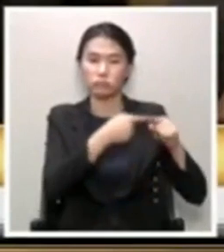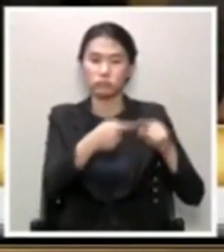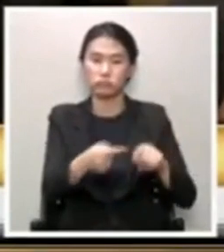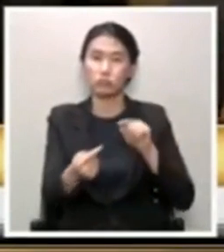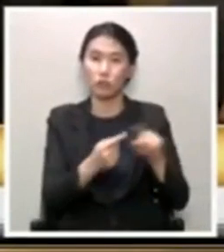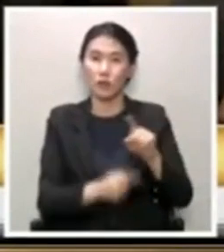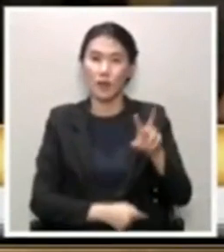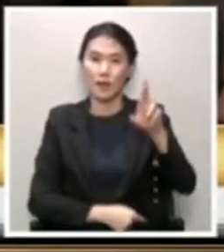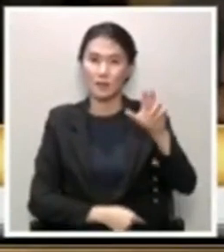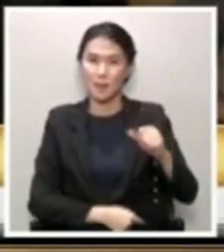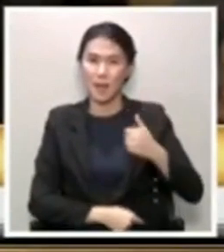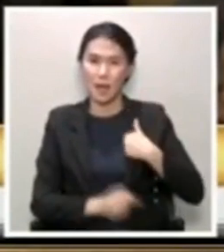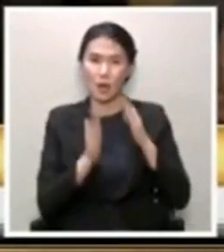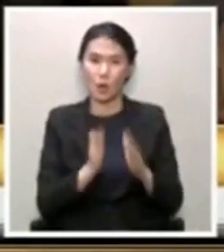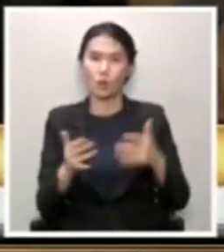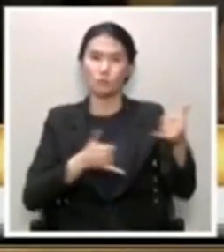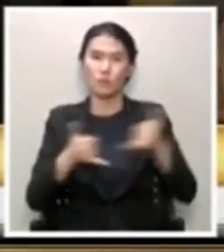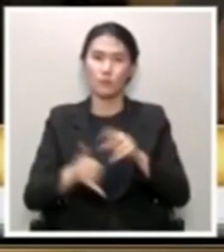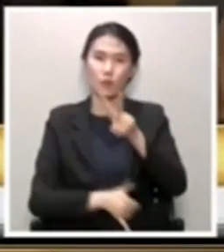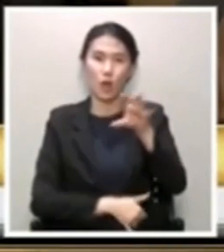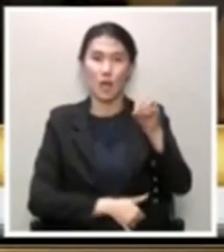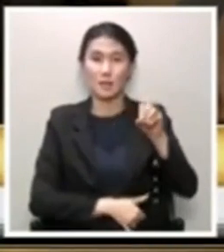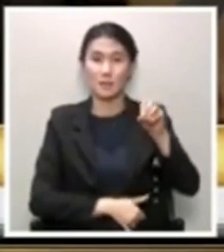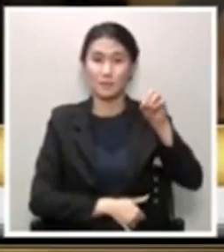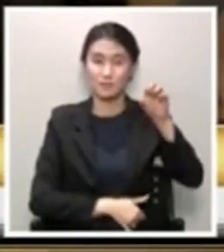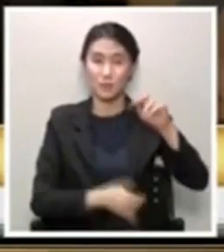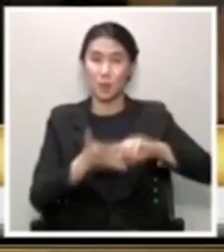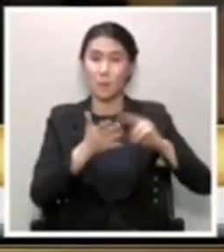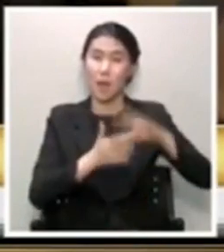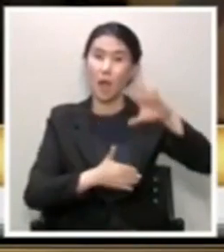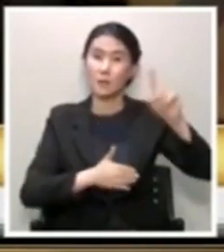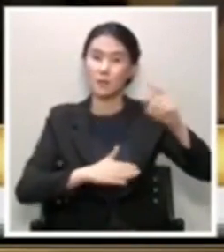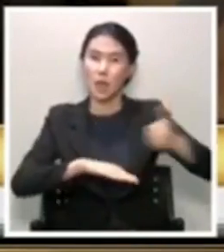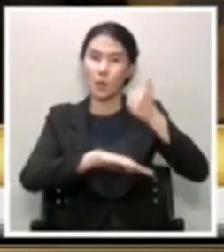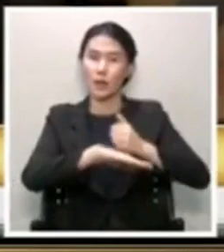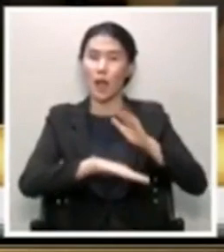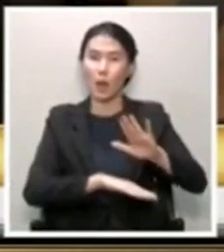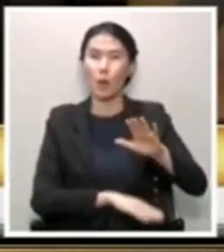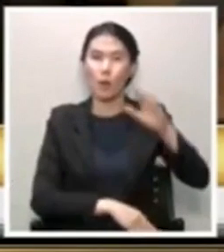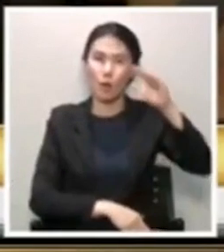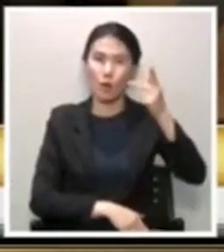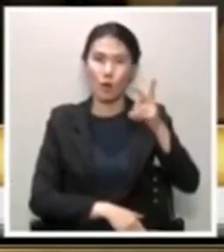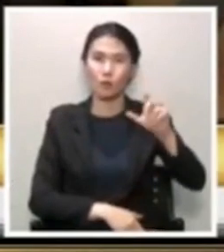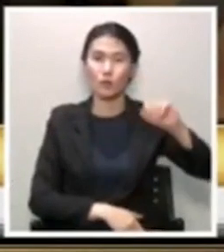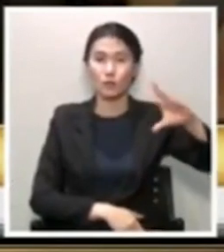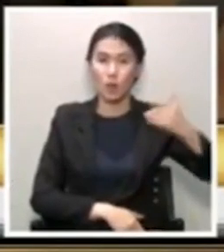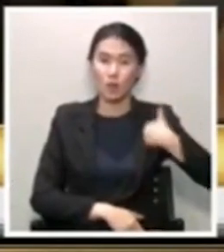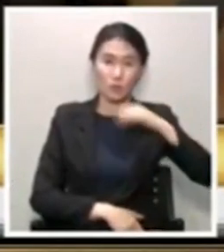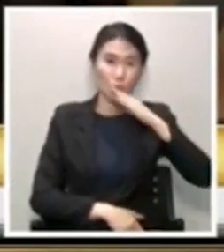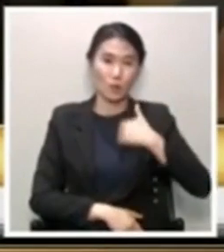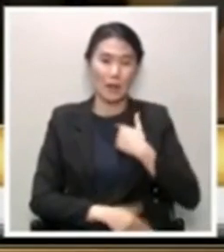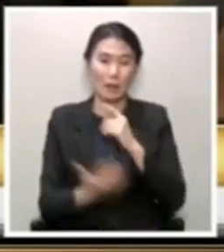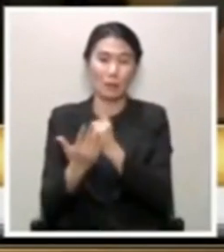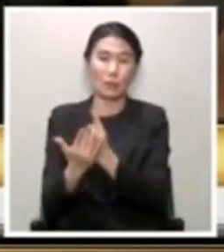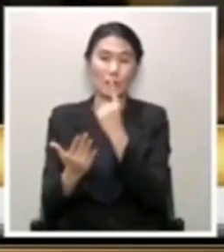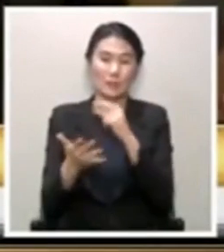า250คนที่มาจากการแต่งตั้งของหัวหน้าคสช.แต่เพียงผู้เดียวคนเพียง1คนเลือกสมา